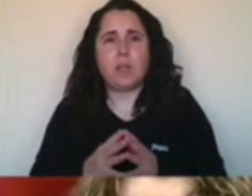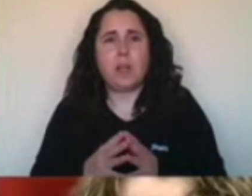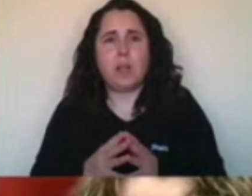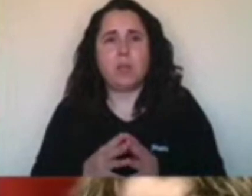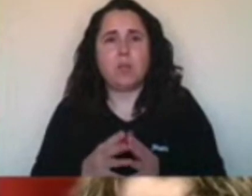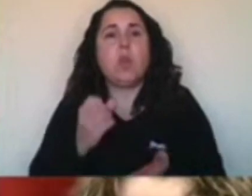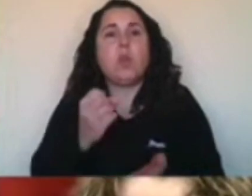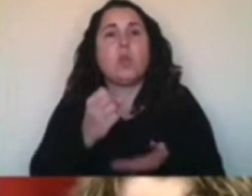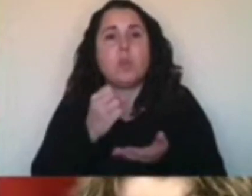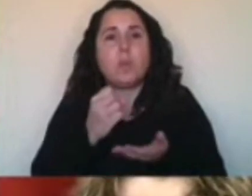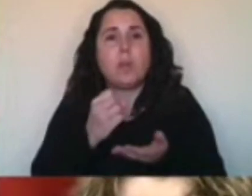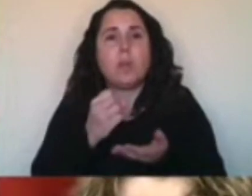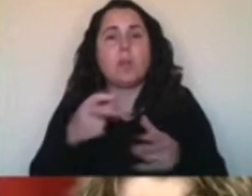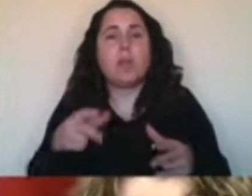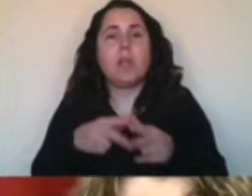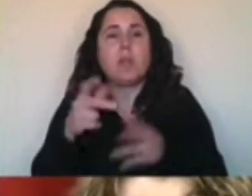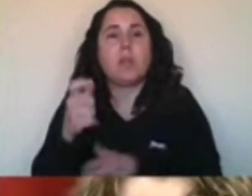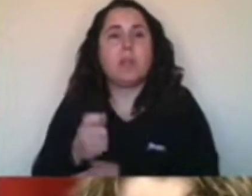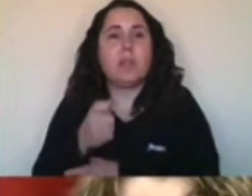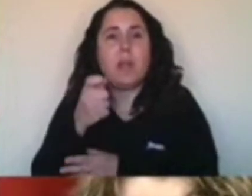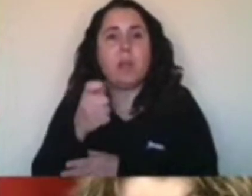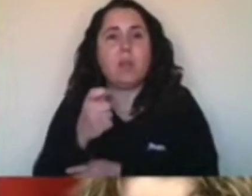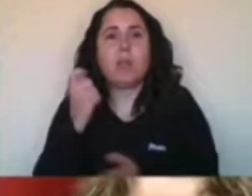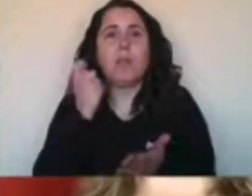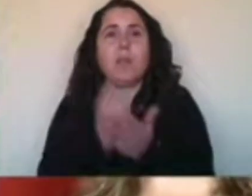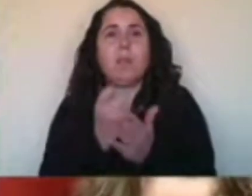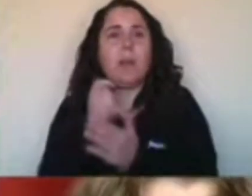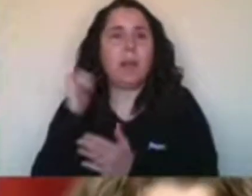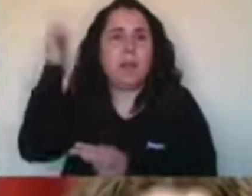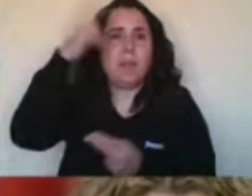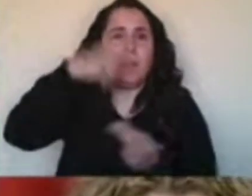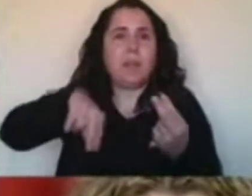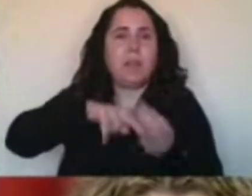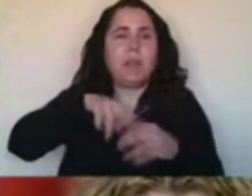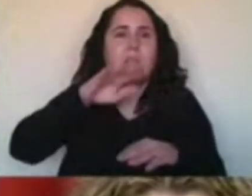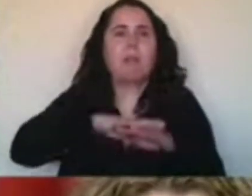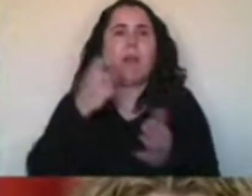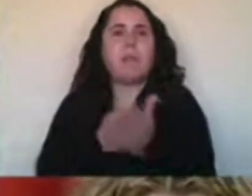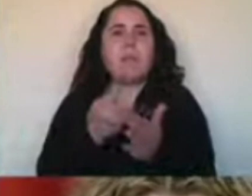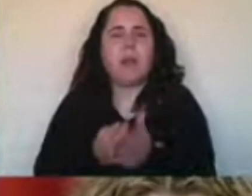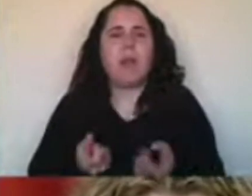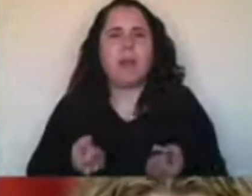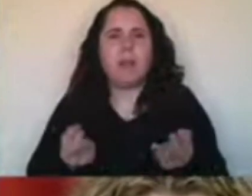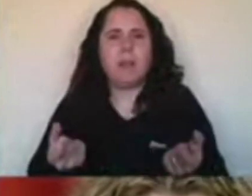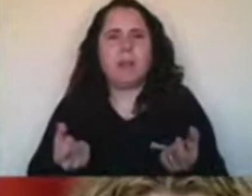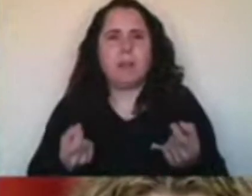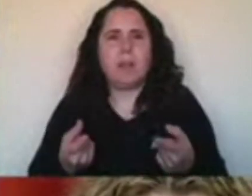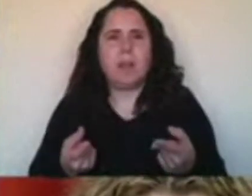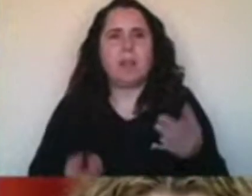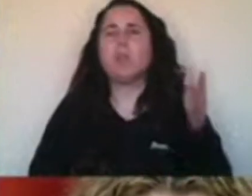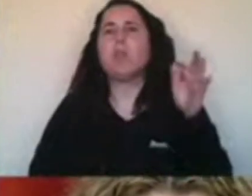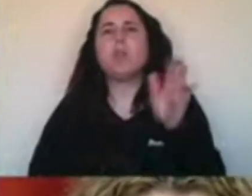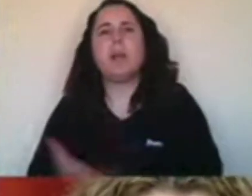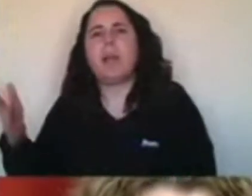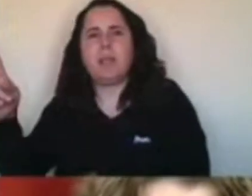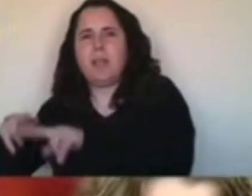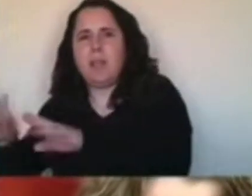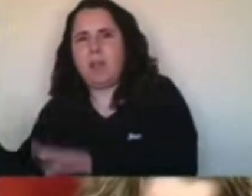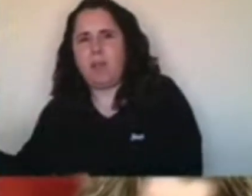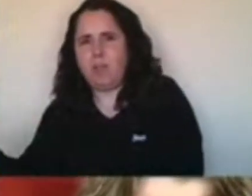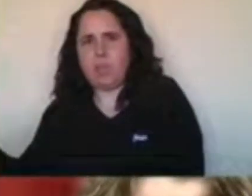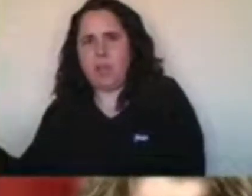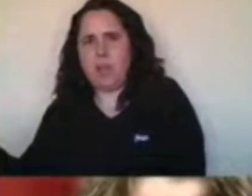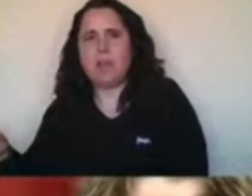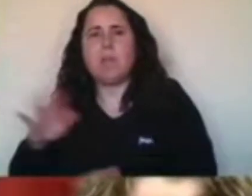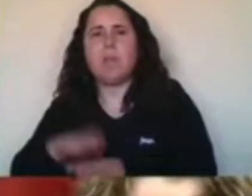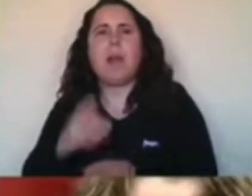subvencions de l'Associació de Sant Jordi, que li dona la Generalitat, són per sufragar gastos, com diu el senyor Cerradelo, no són per fer-se vermuts, són per sufragar gastos